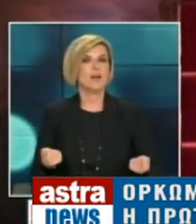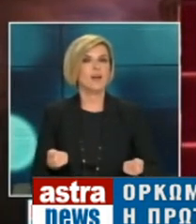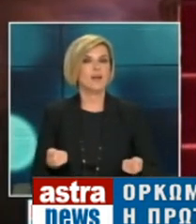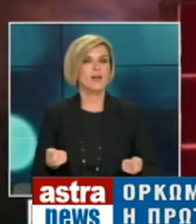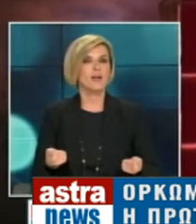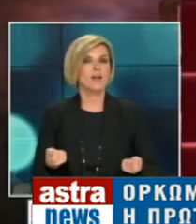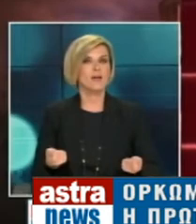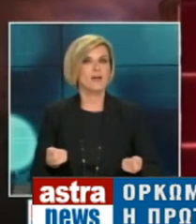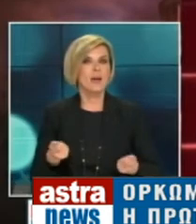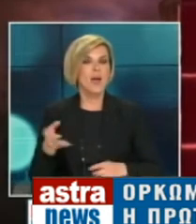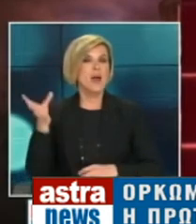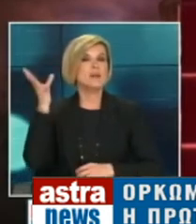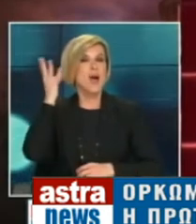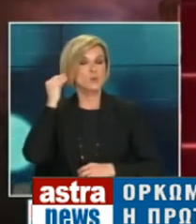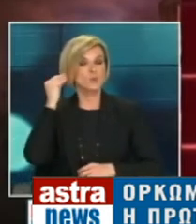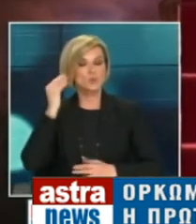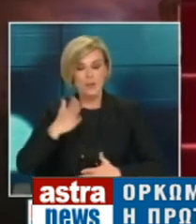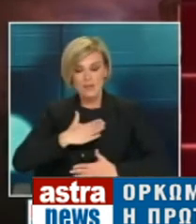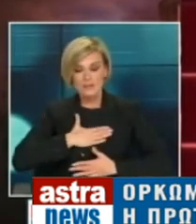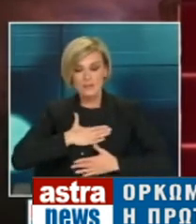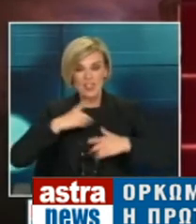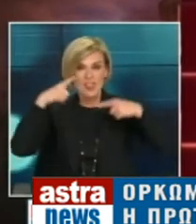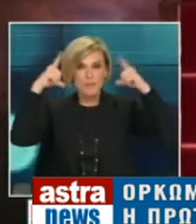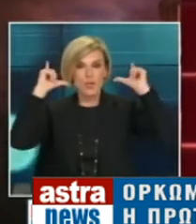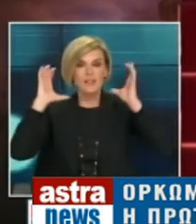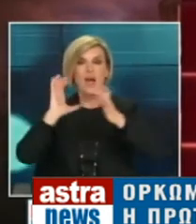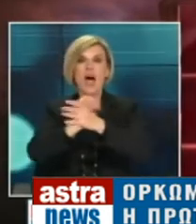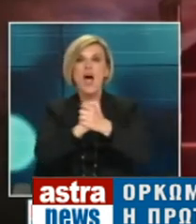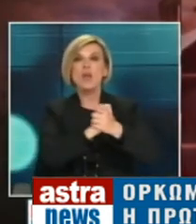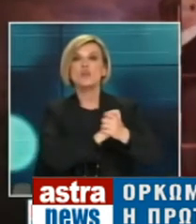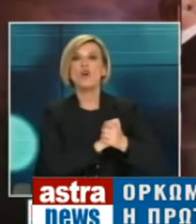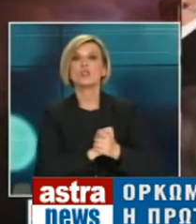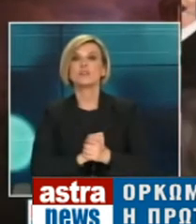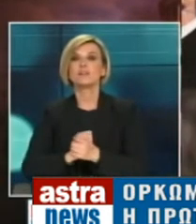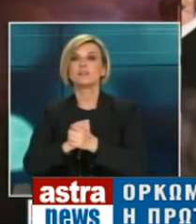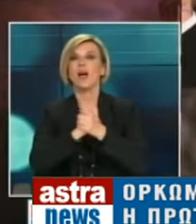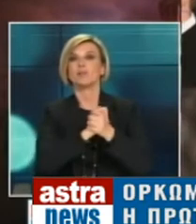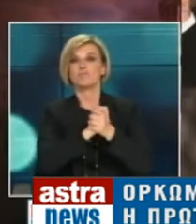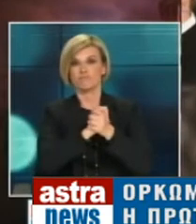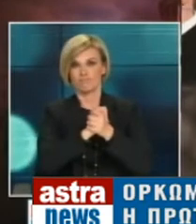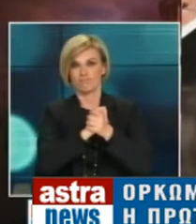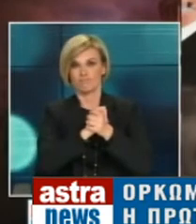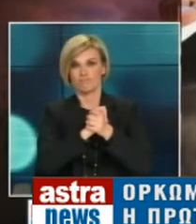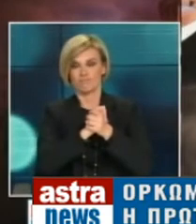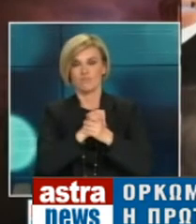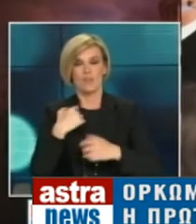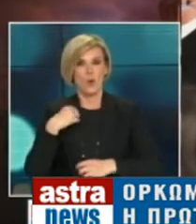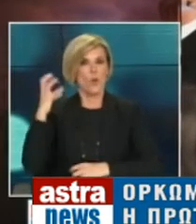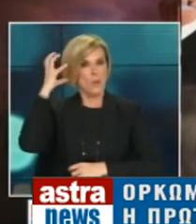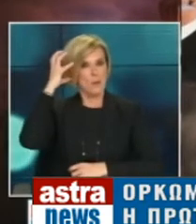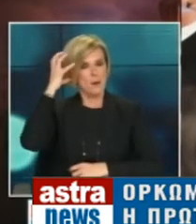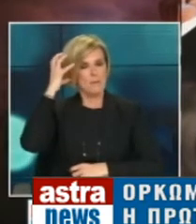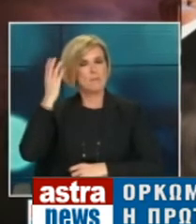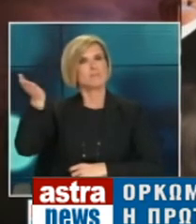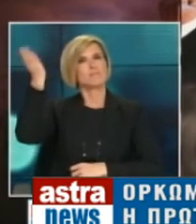να ακούσουμε πάλι τη δική μας δημοκρατία, να έχουμε ένωση μεταξύ μας και ενότητα. Και θυμάμαι, έναν άλλο